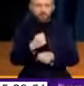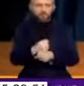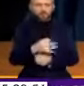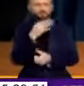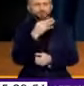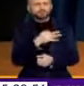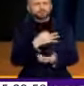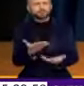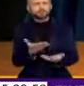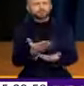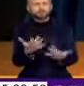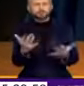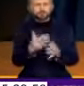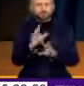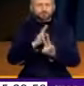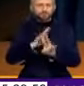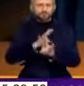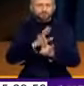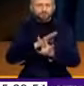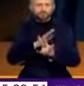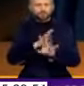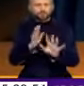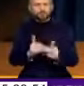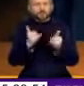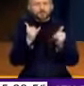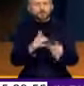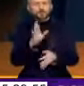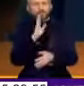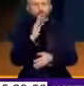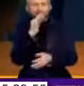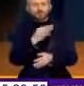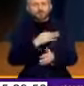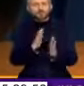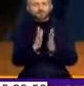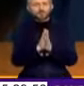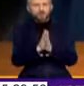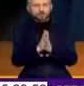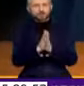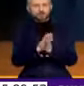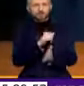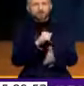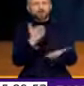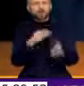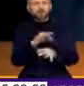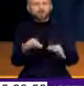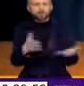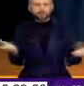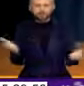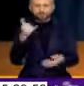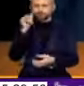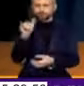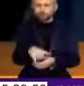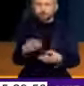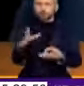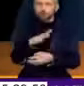прізвища людей, які це зробили. Шановна пані, назвіть, будь ласка, саме про який проєкт. Так, треба би